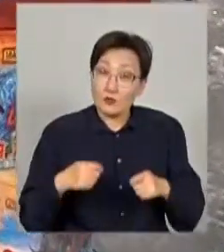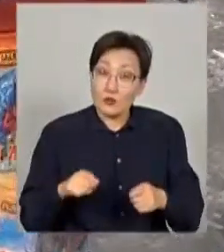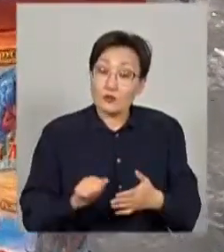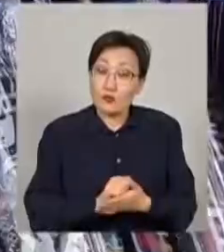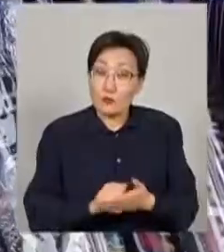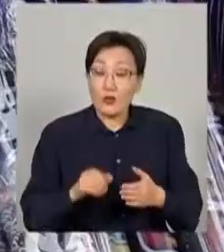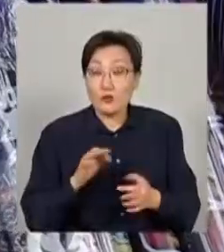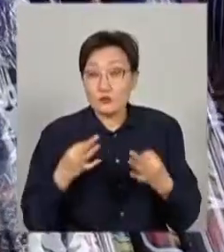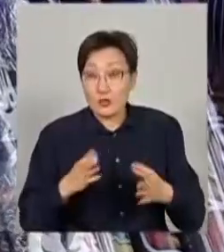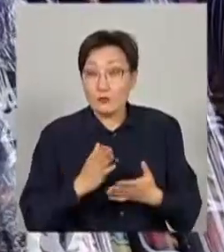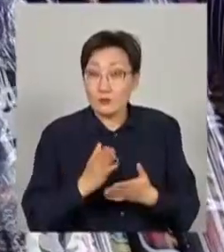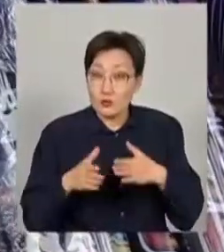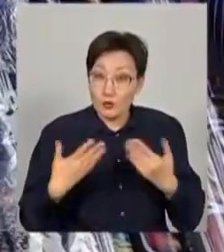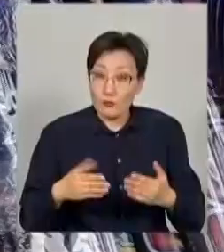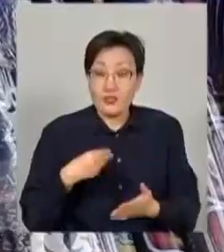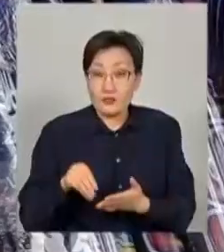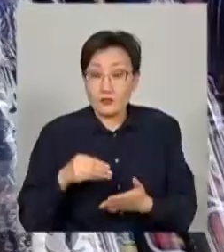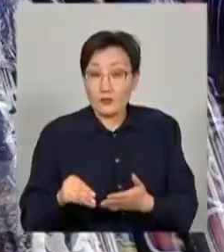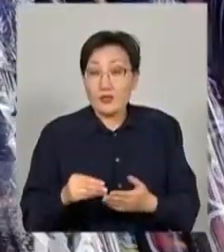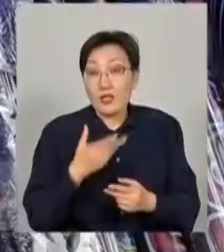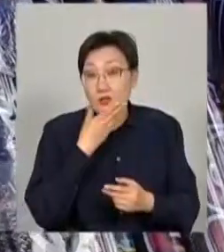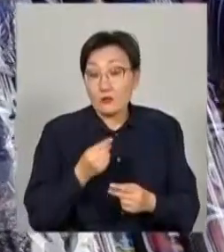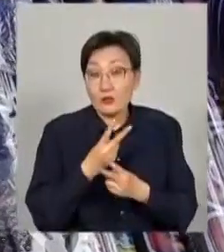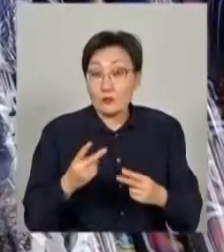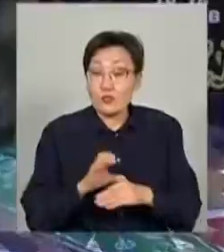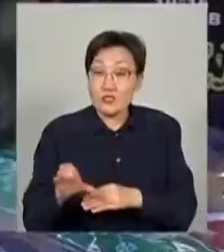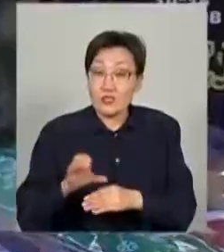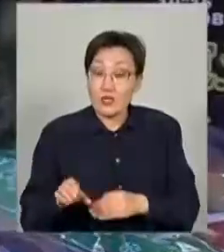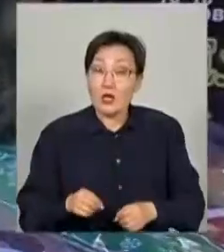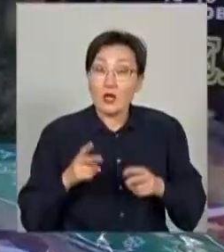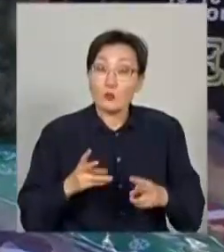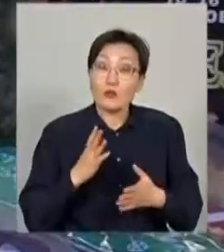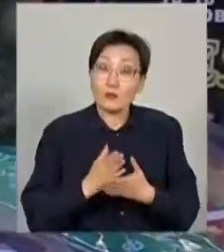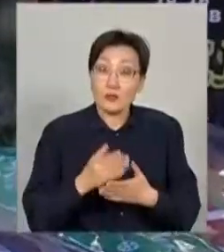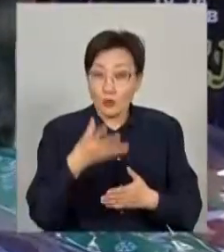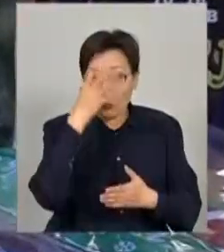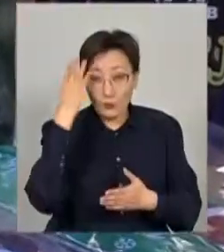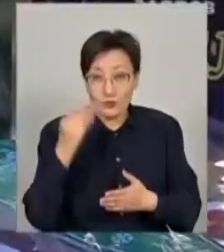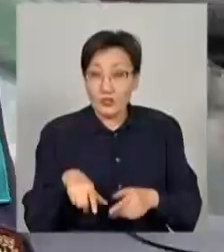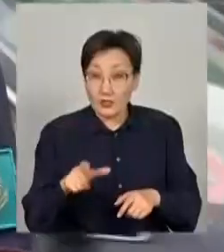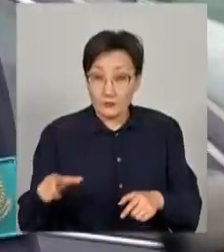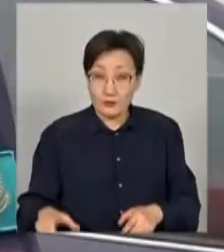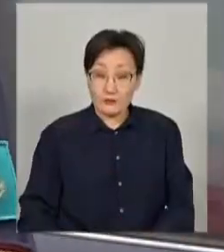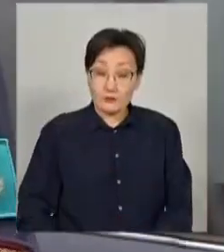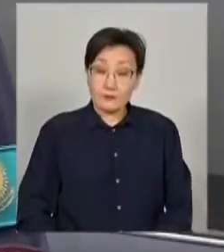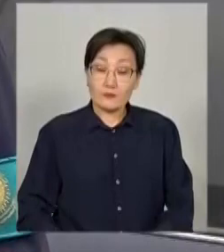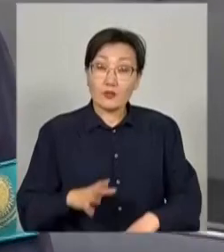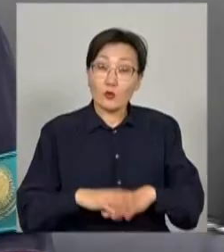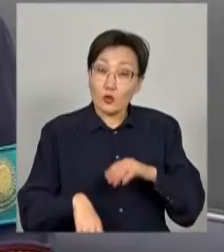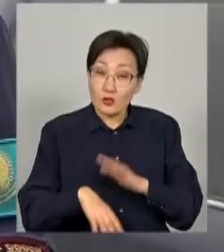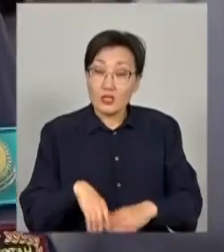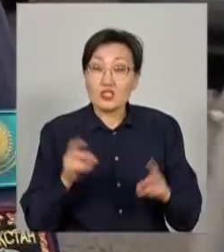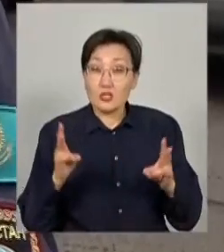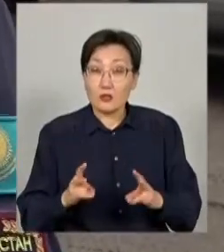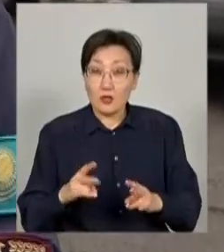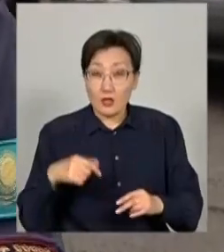қарамастан сатып алып жатыр. Сырты әдемі болып көрінген бұл өнімдердің қауіптілігі барын ұмытып кетіп жатады. Қолдарын жарақаттайды, көздерін